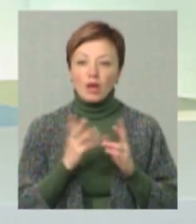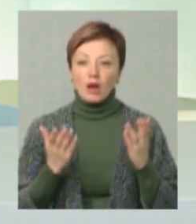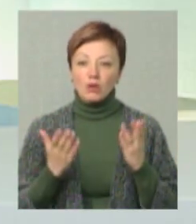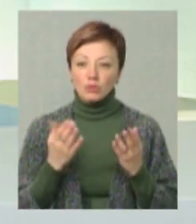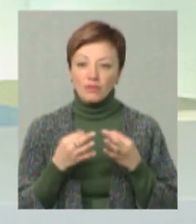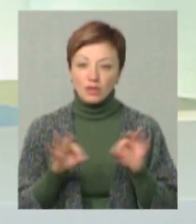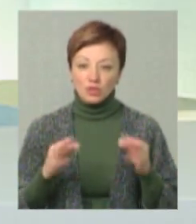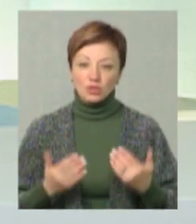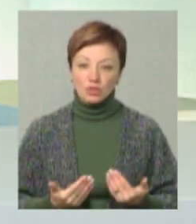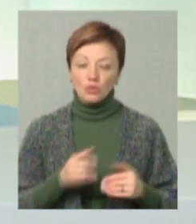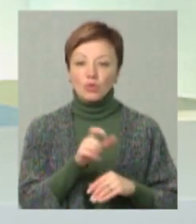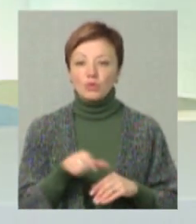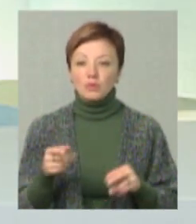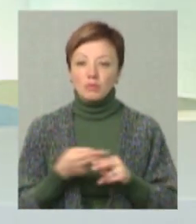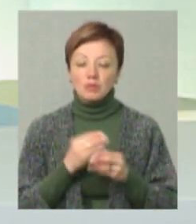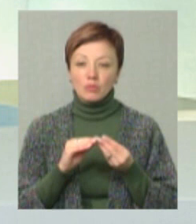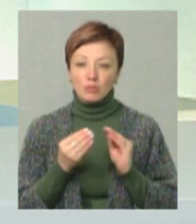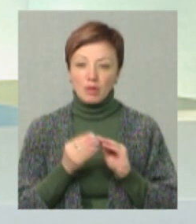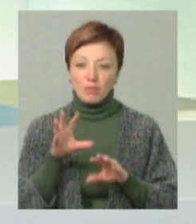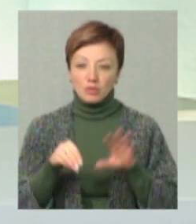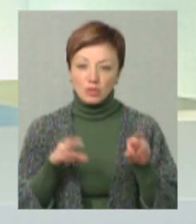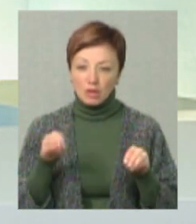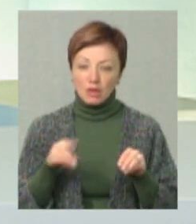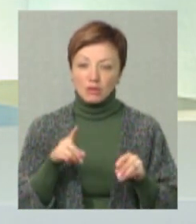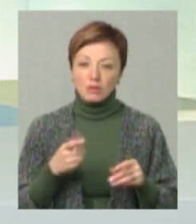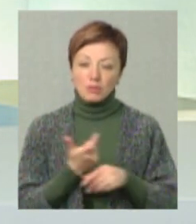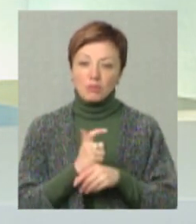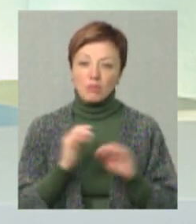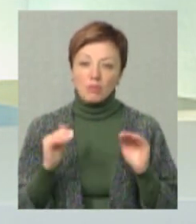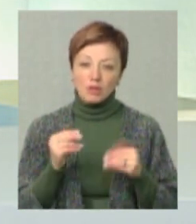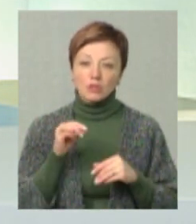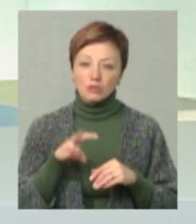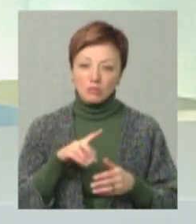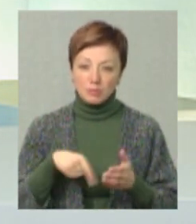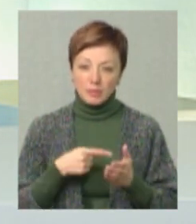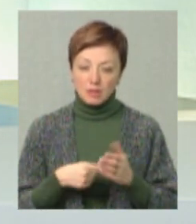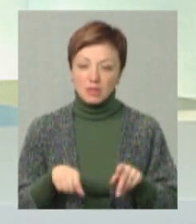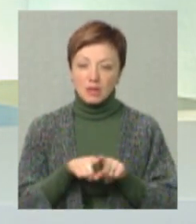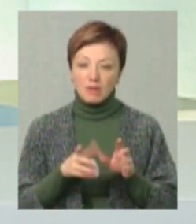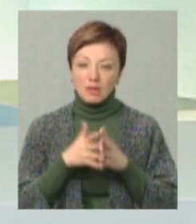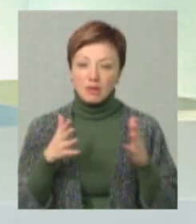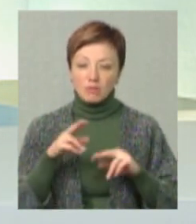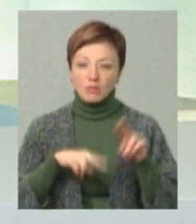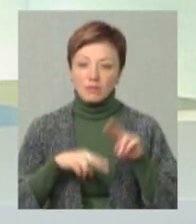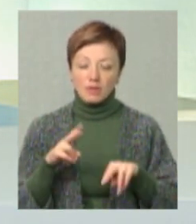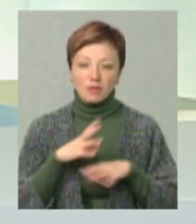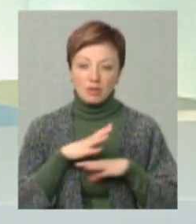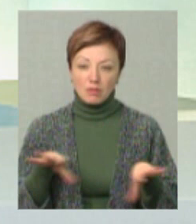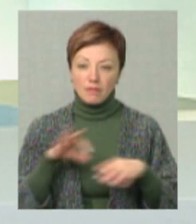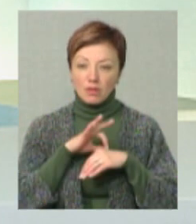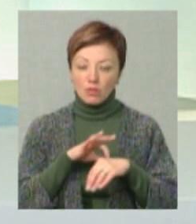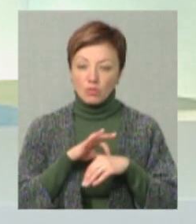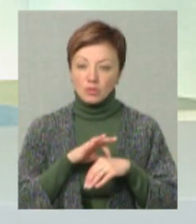Тобто, якщо якесь вільне житло, люди без проблем туди поселяють, там його значно менше, ніж у місті, таких великих будівництв не